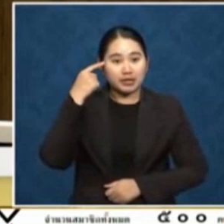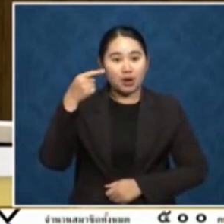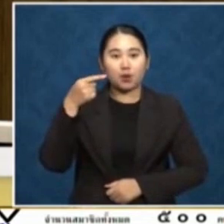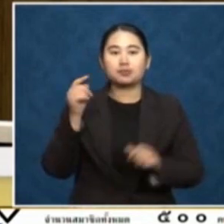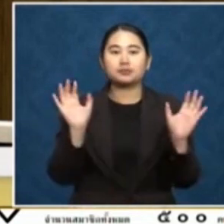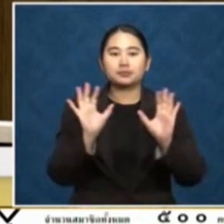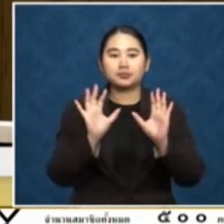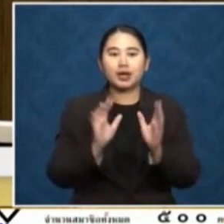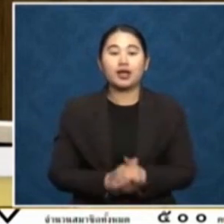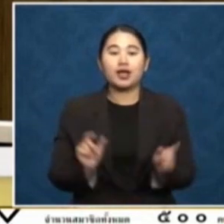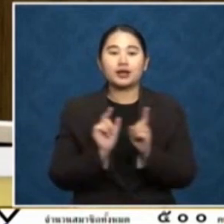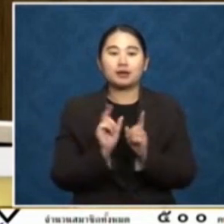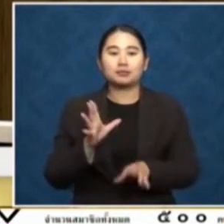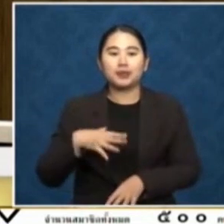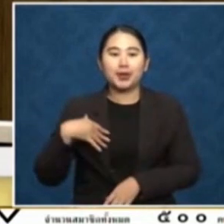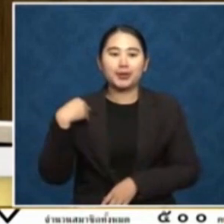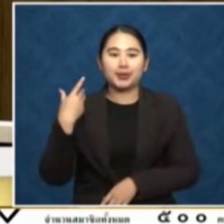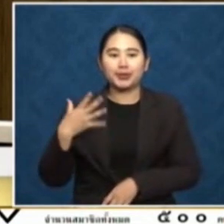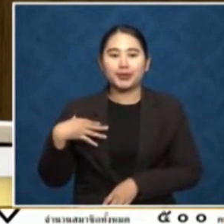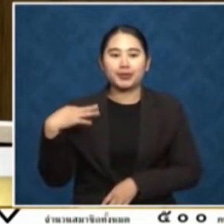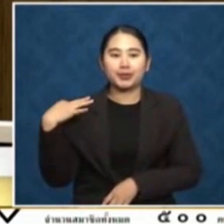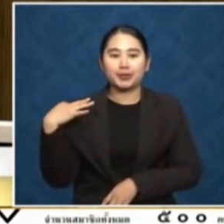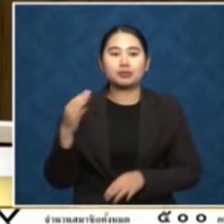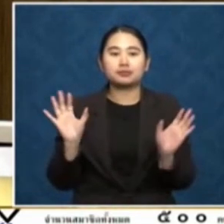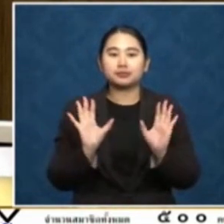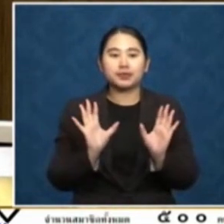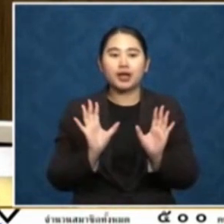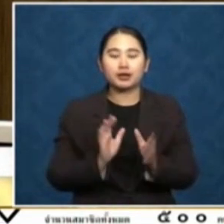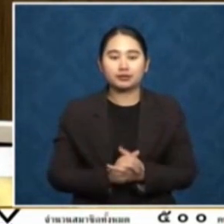ท่านไม่ได้อคติกับว่าคำว่าอรชรหรืออ้อนแอน